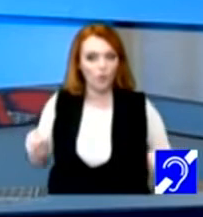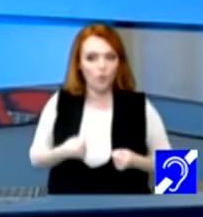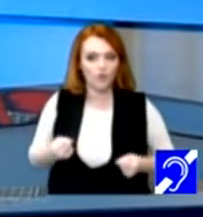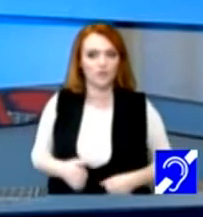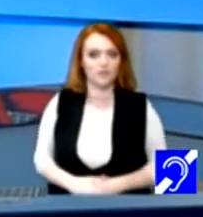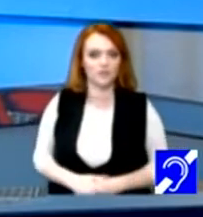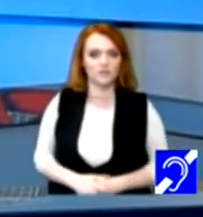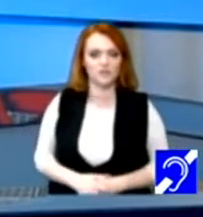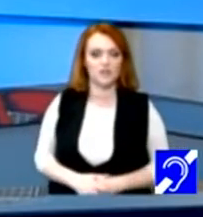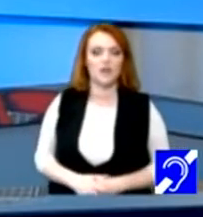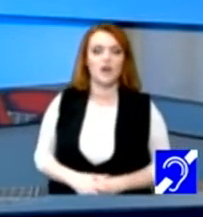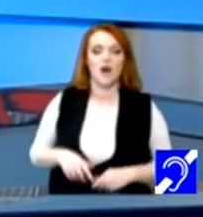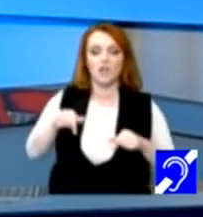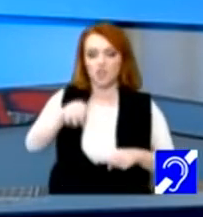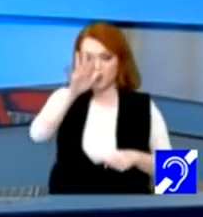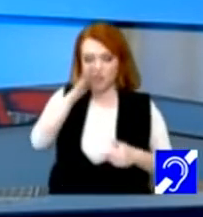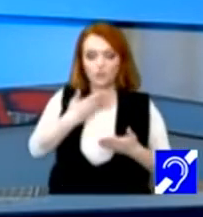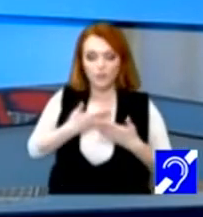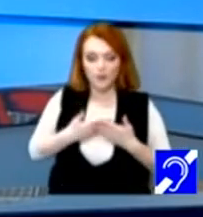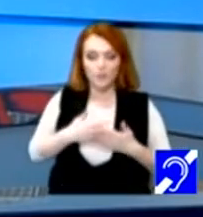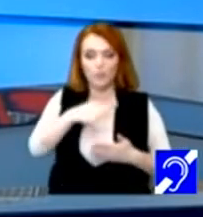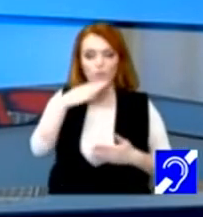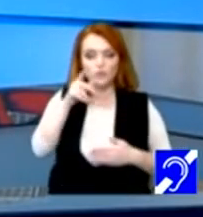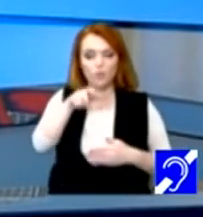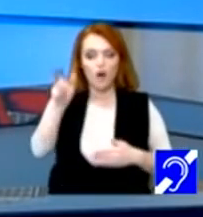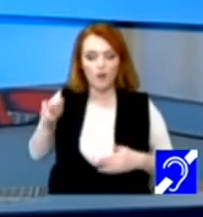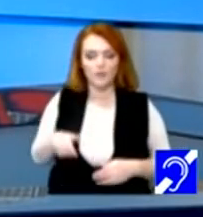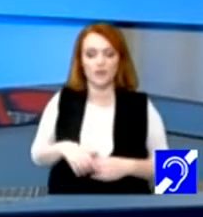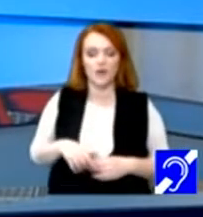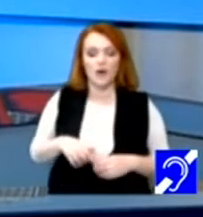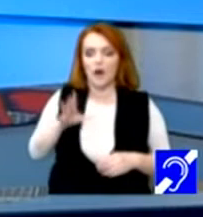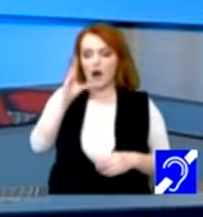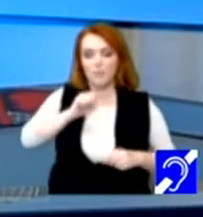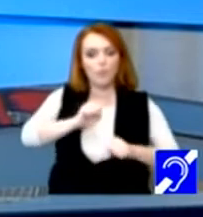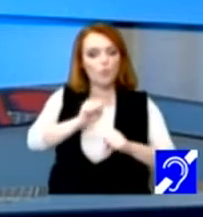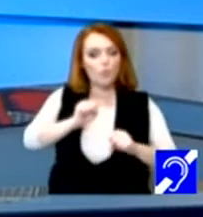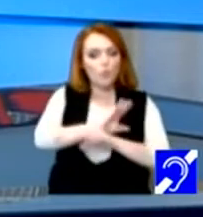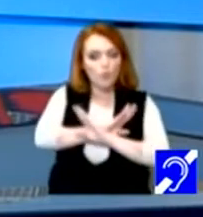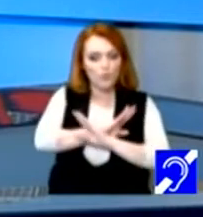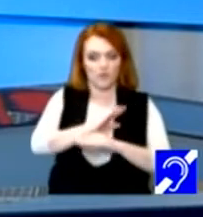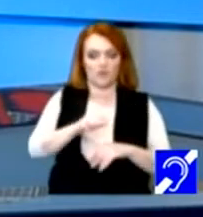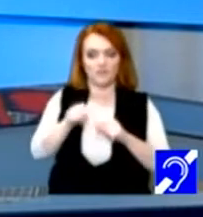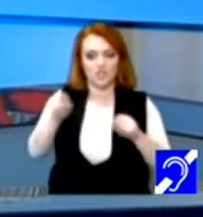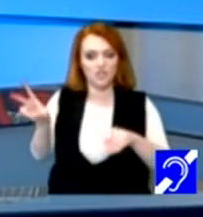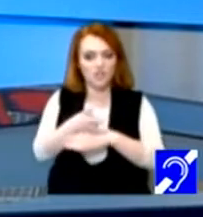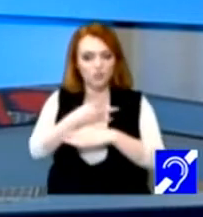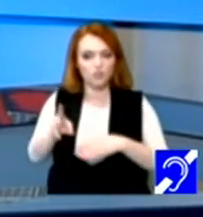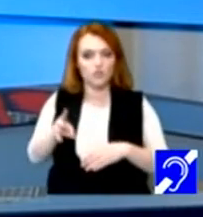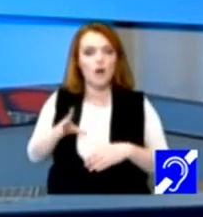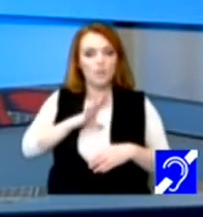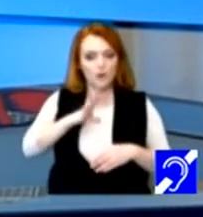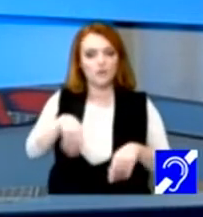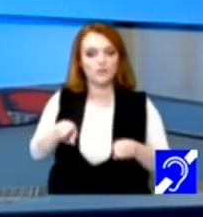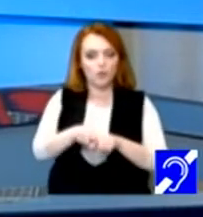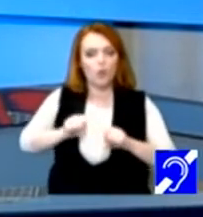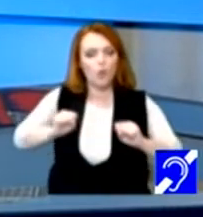Chișinău au fost adăpostiți zeci de oameni care riscau să moară de frig în timpul nopții, când temperatura a coborât până la minus 10 grade